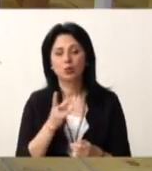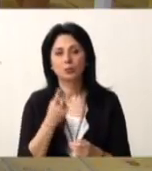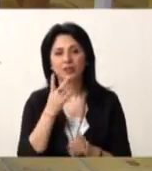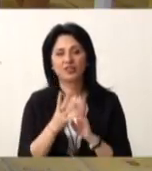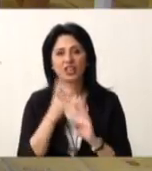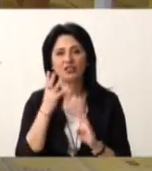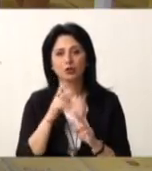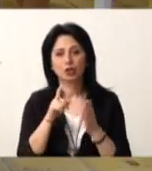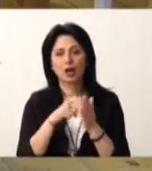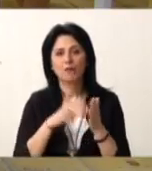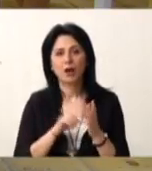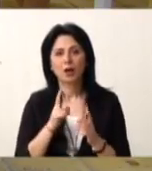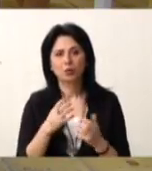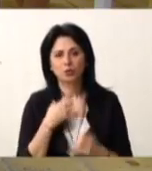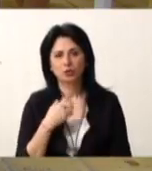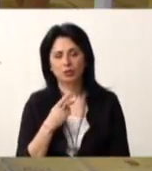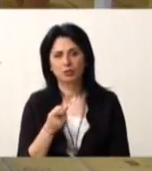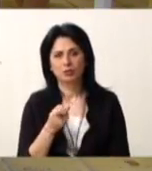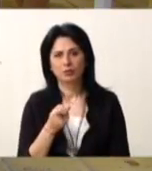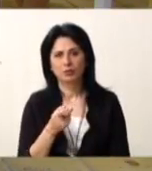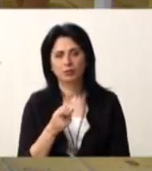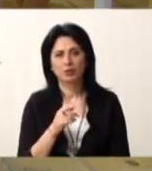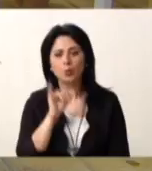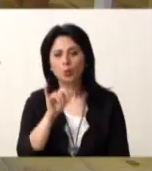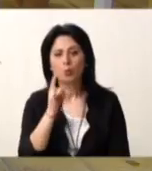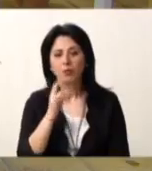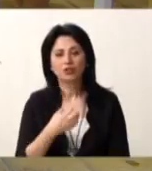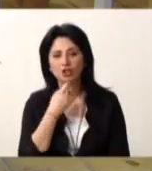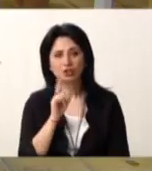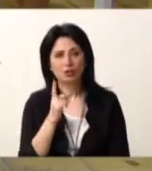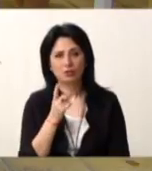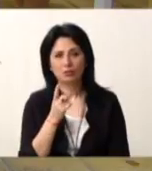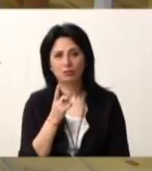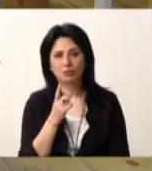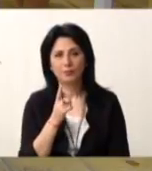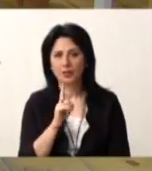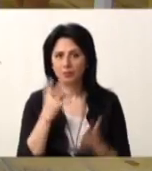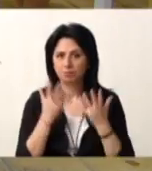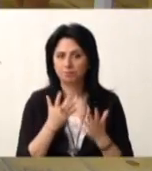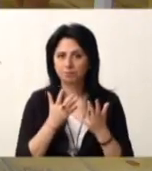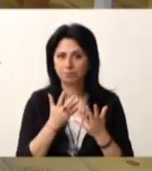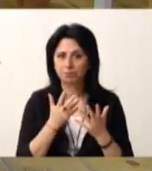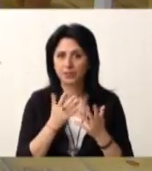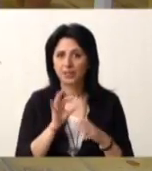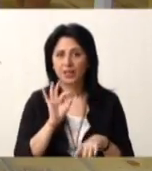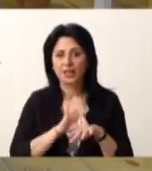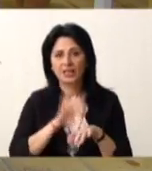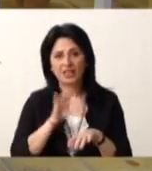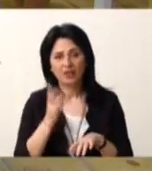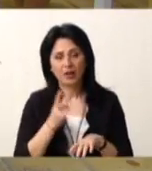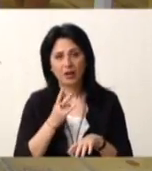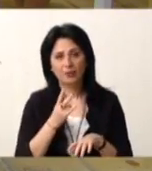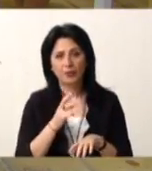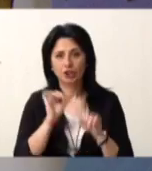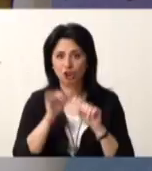პირველ რიგში გავარკვიოთ, რა თქმა უნდა, რატო აქვს შიში. ანუ რაღაც დისკომფორტი და ტკივილი აქვს და